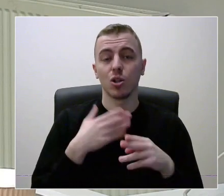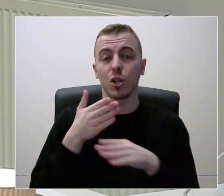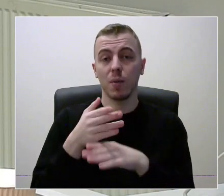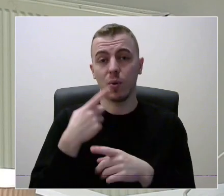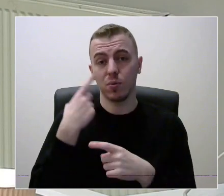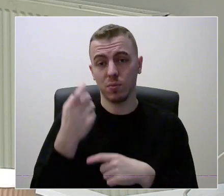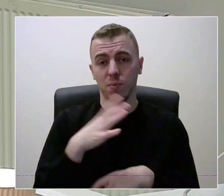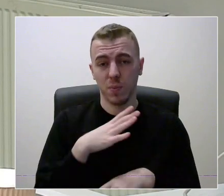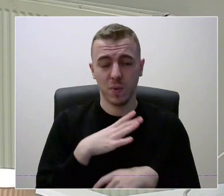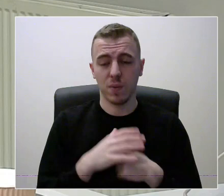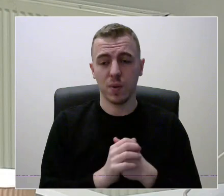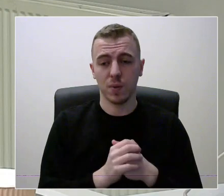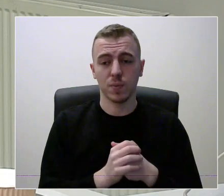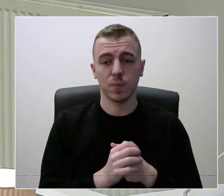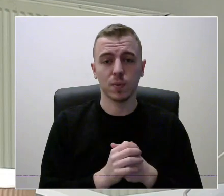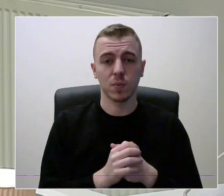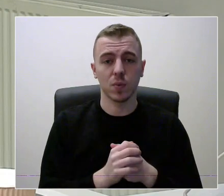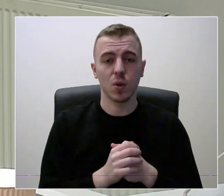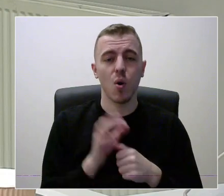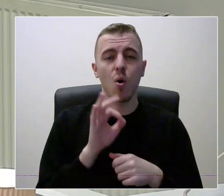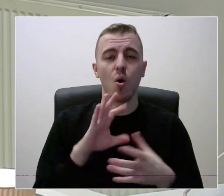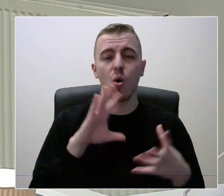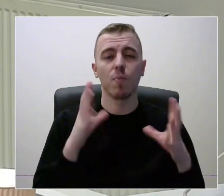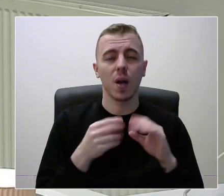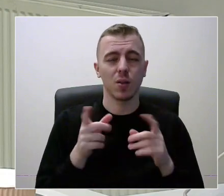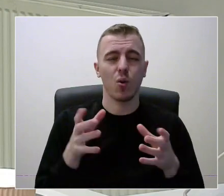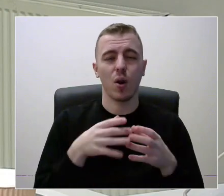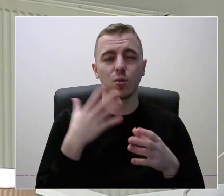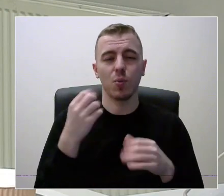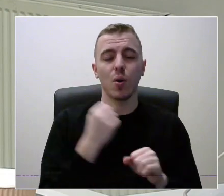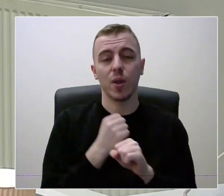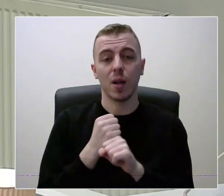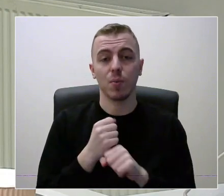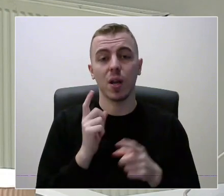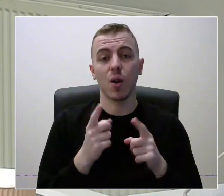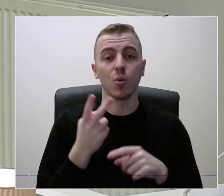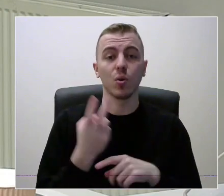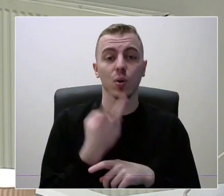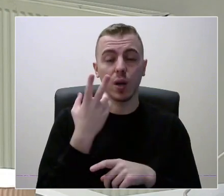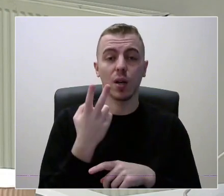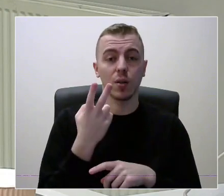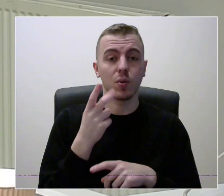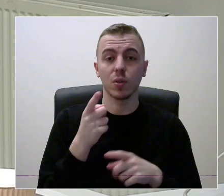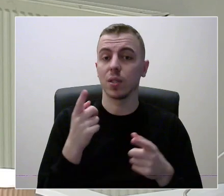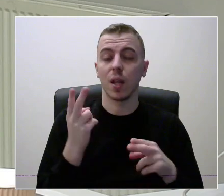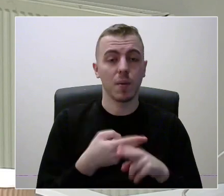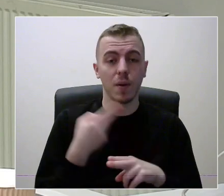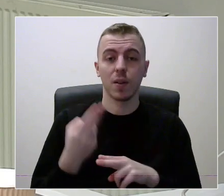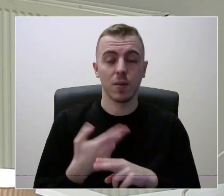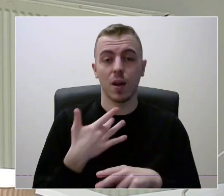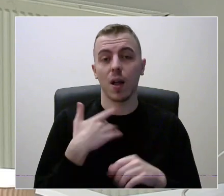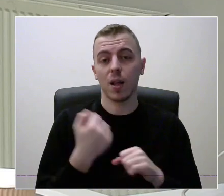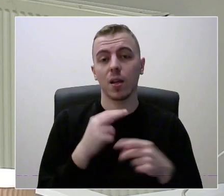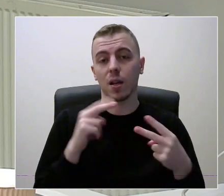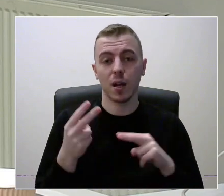koaliciją. O dėl bendro to jūsų koalicijos darbo, tai jeigu dvi kadencijas iš eilės nesigavo kažkas, tai galbūt reikėtų keisti